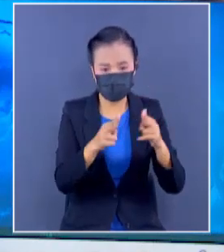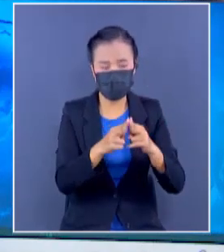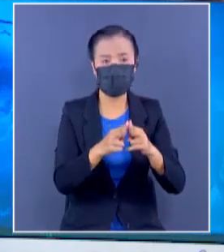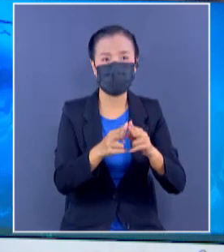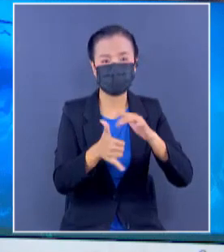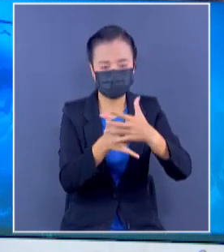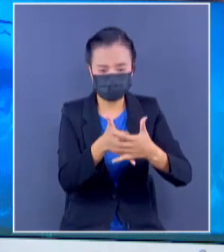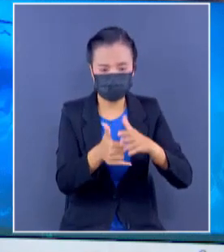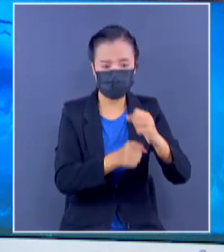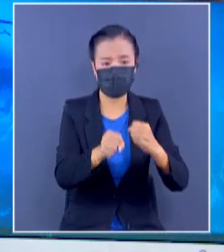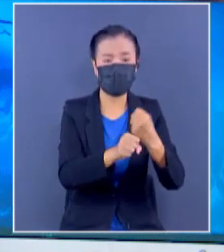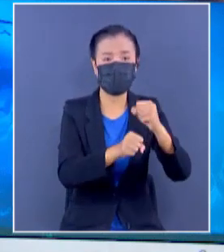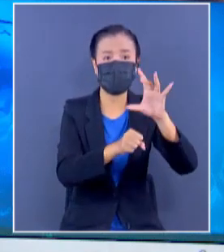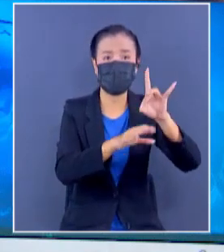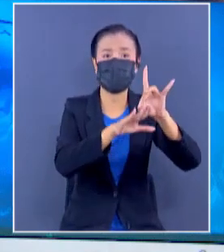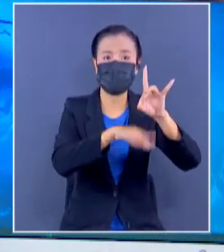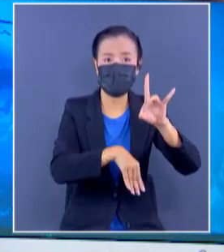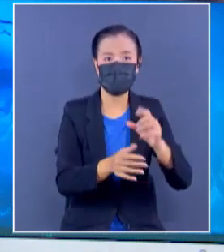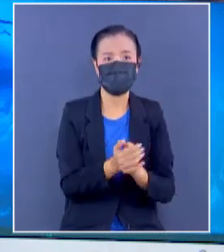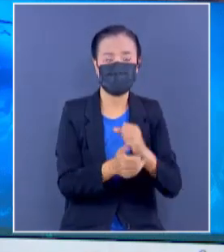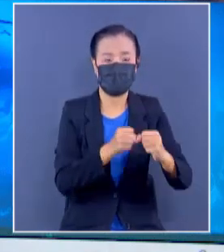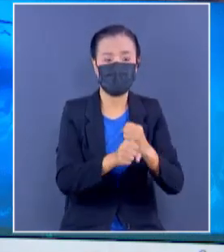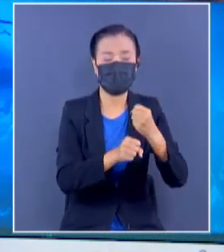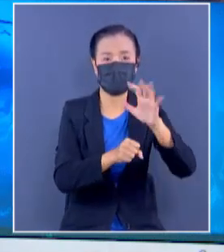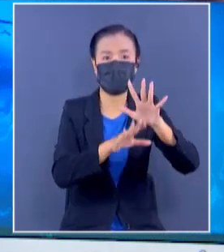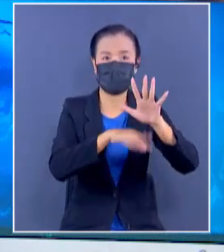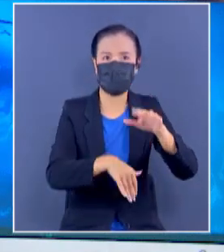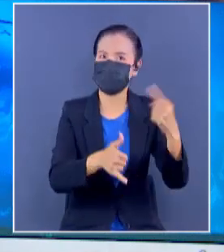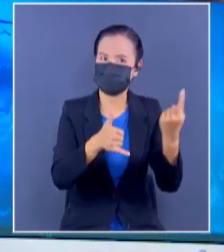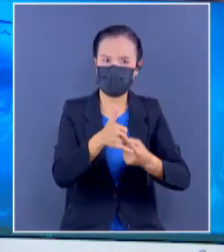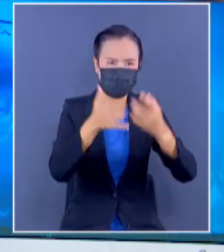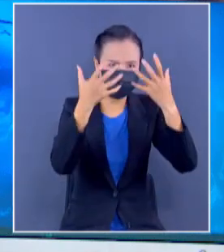อายุไม่เกิน18ปีไม่เกิน15ปีโอ้โหนี่โทษหนักเลย ครับ